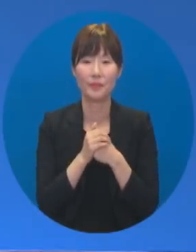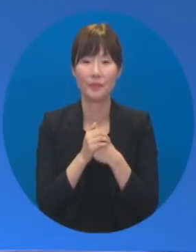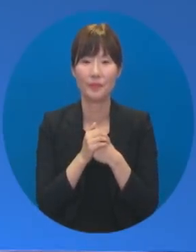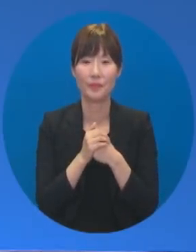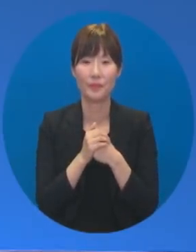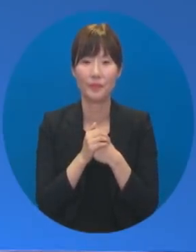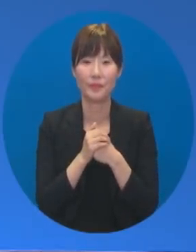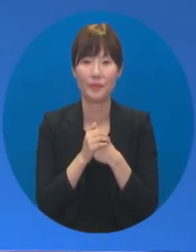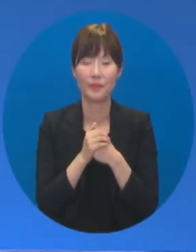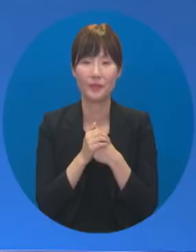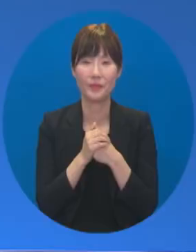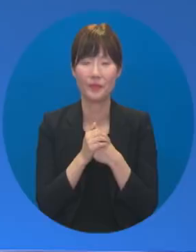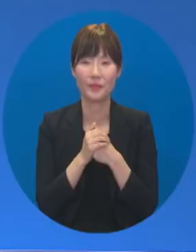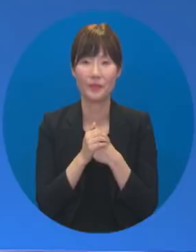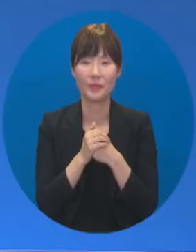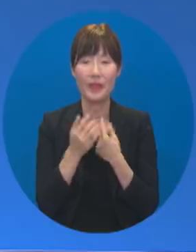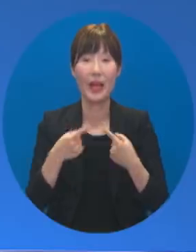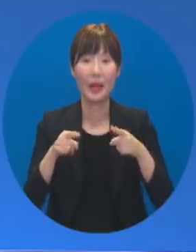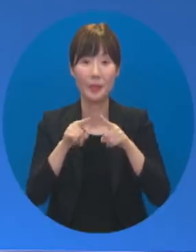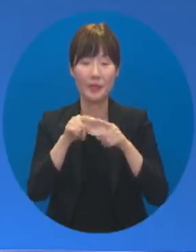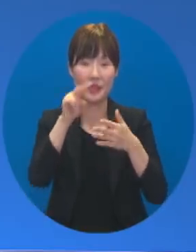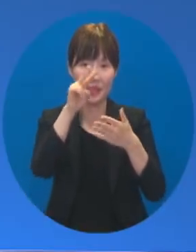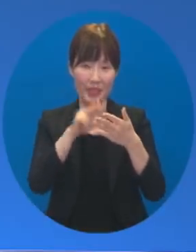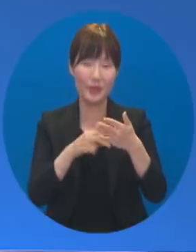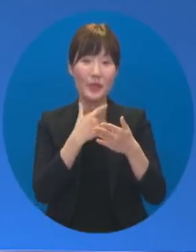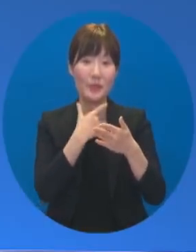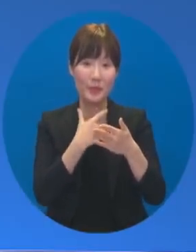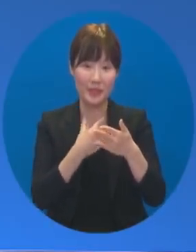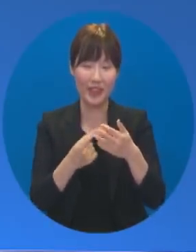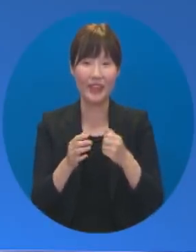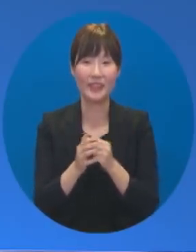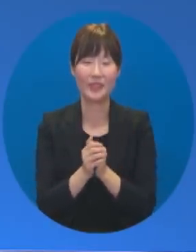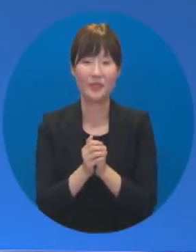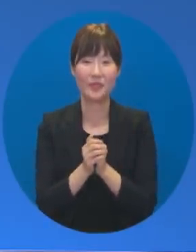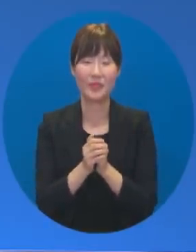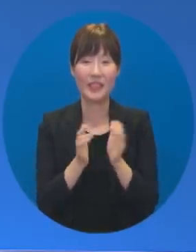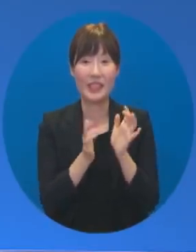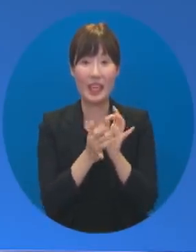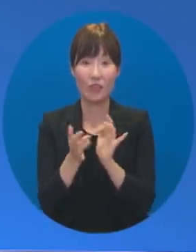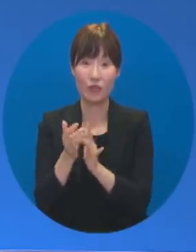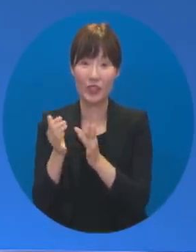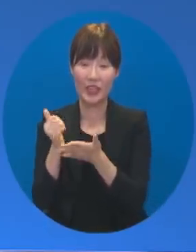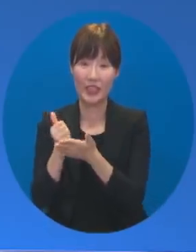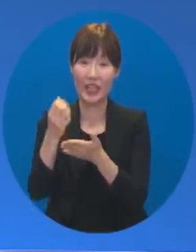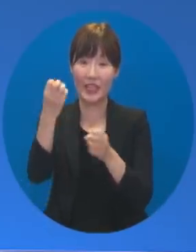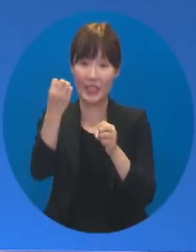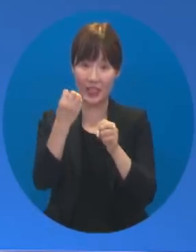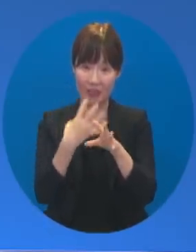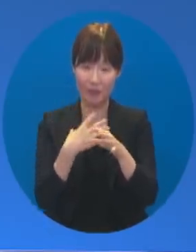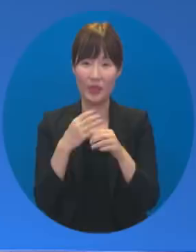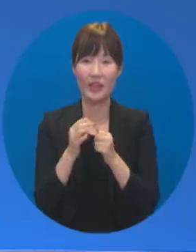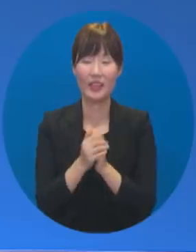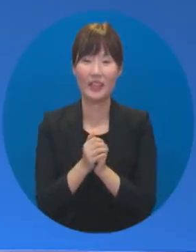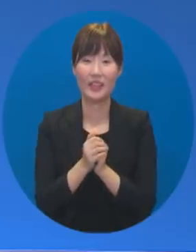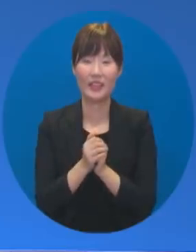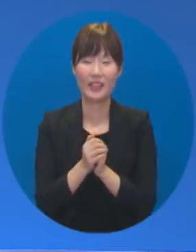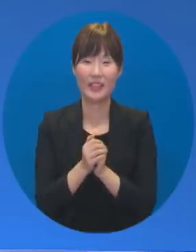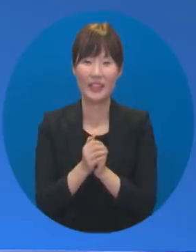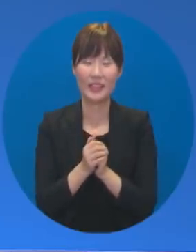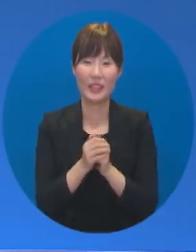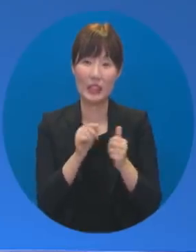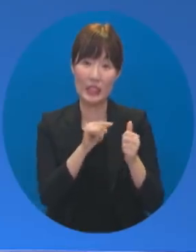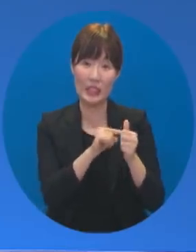이 3절을 함께 좀 읽어봤으면 좋겠습니다. 함께 읽겠습니다. 예수께서 대답하시되 이 사람이나